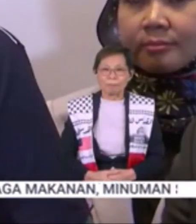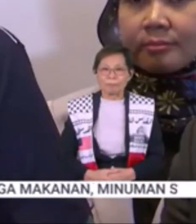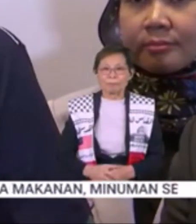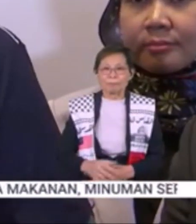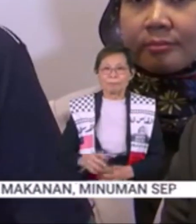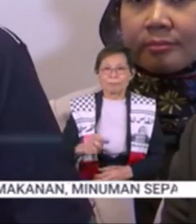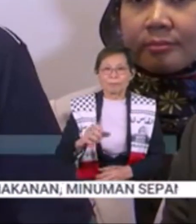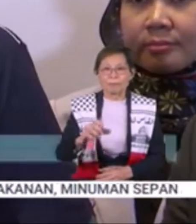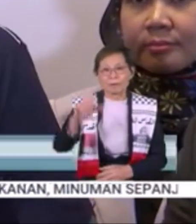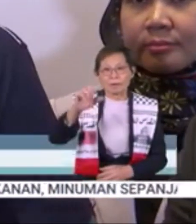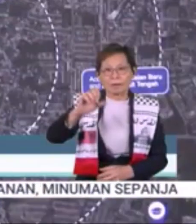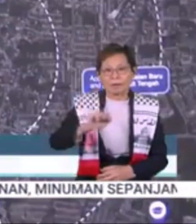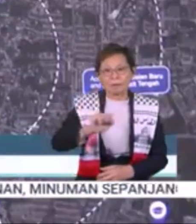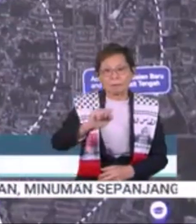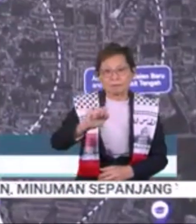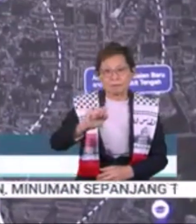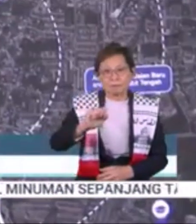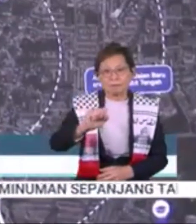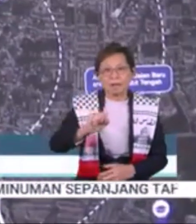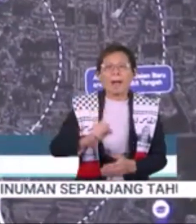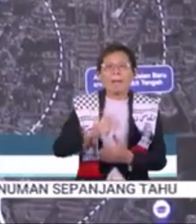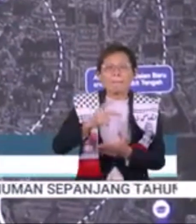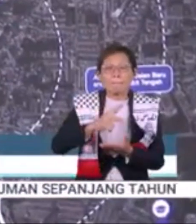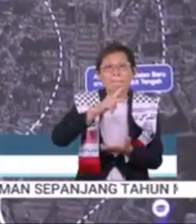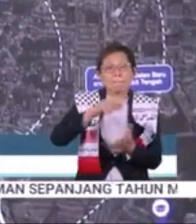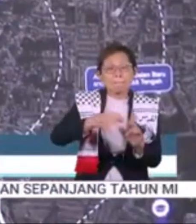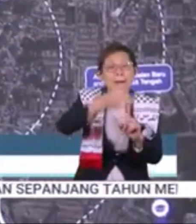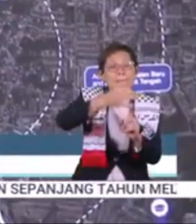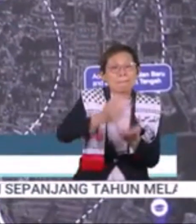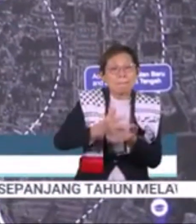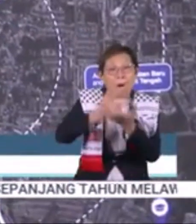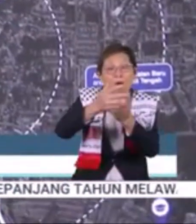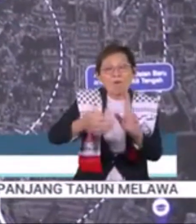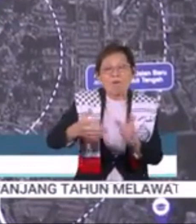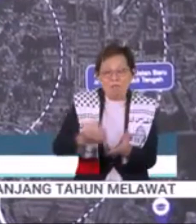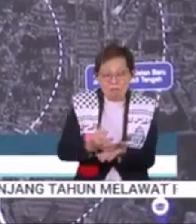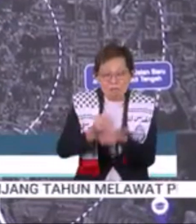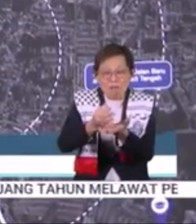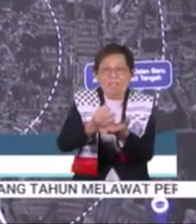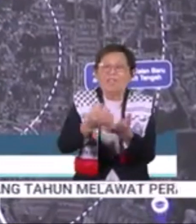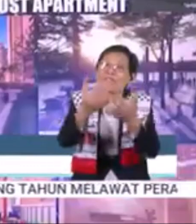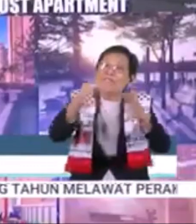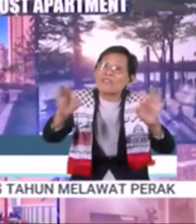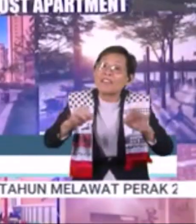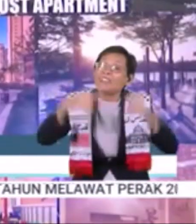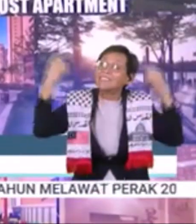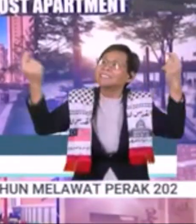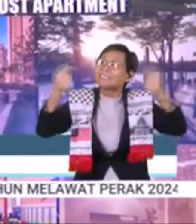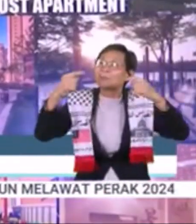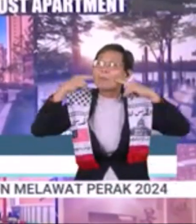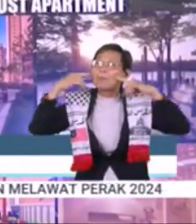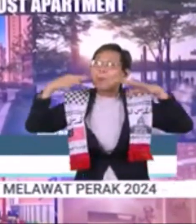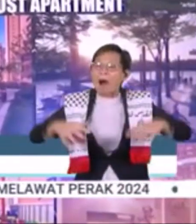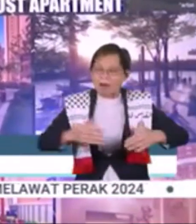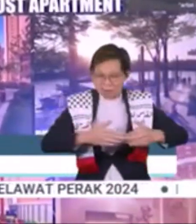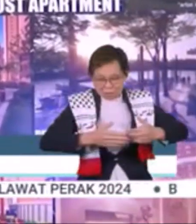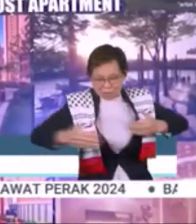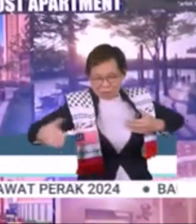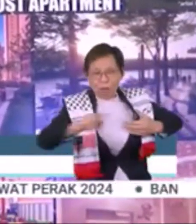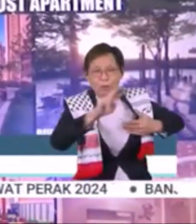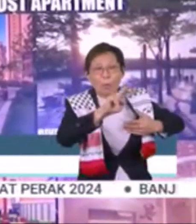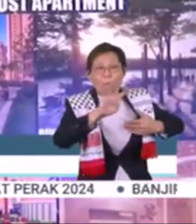suruhanjaya Pelabuhan Pulau Pinang dan Pinang port menawarkan perkhidmatan Feri percuma Sempena sambutan taipusum ia membabitkan perjalanan pada